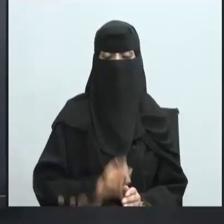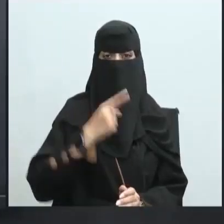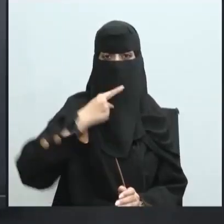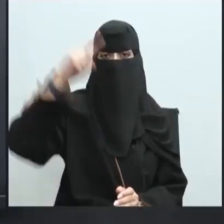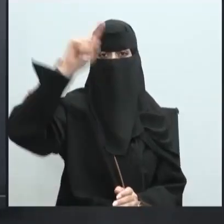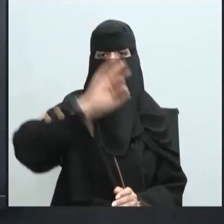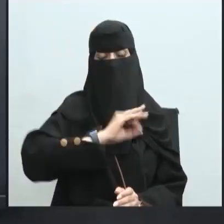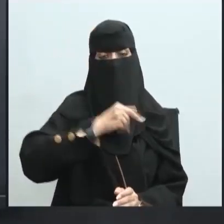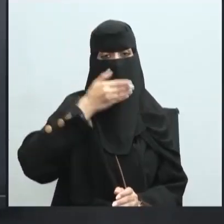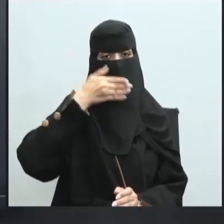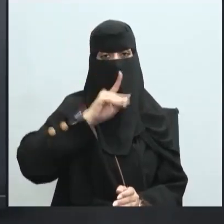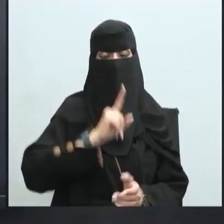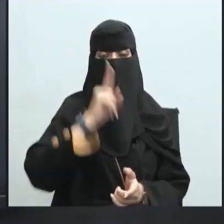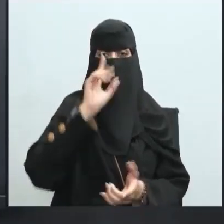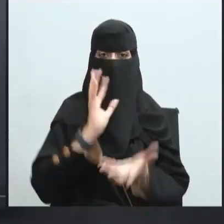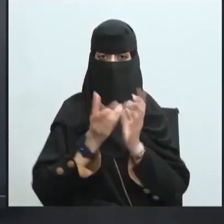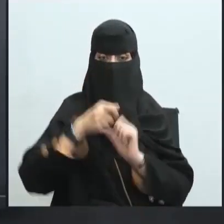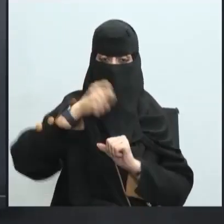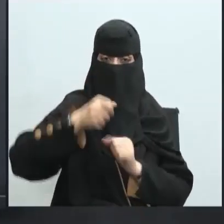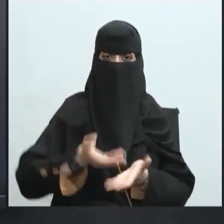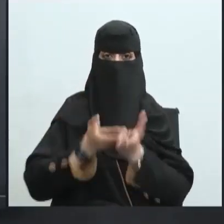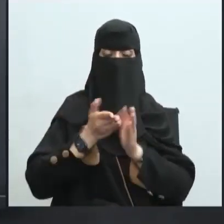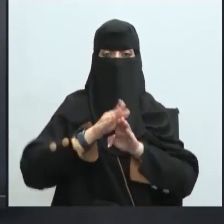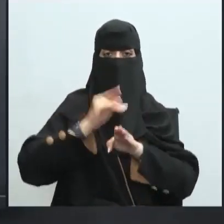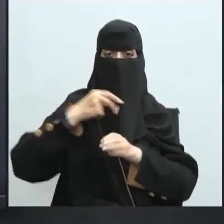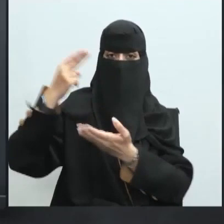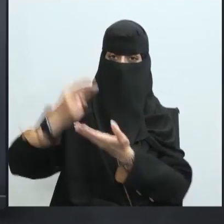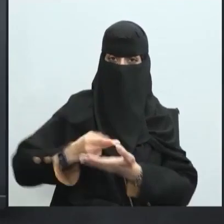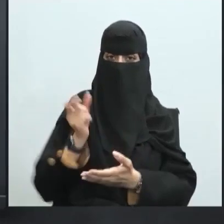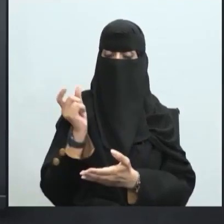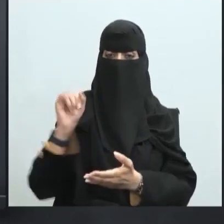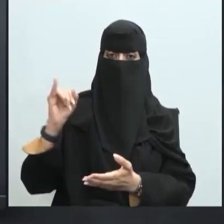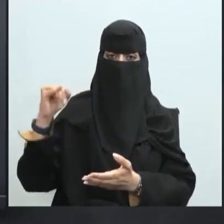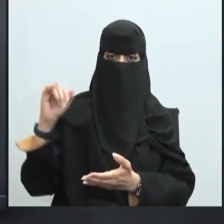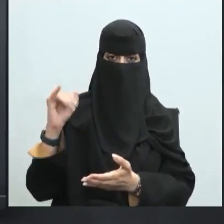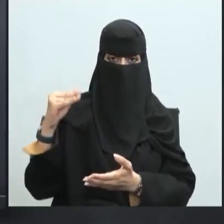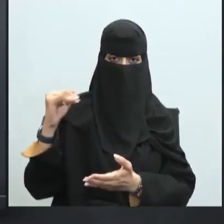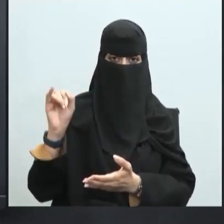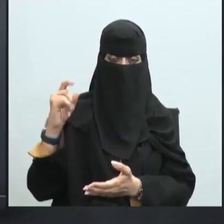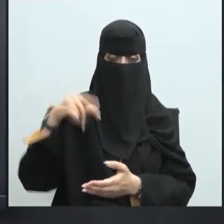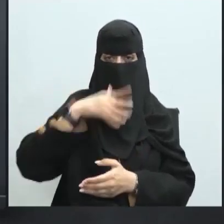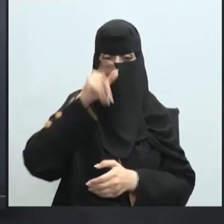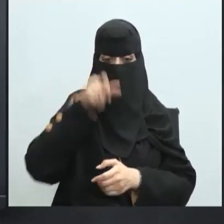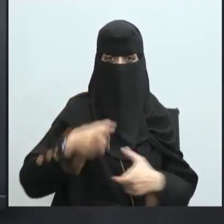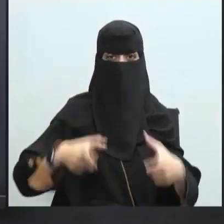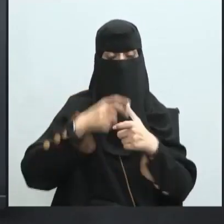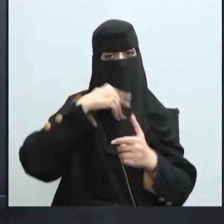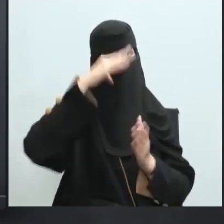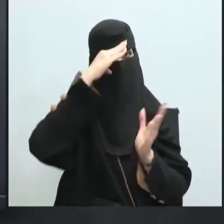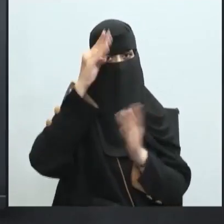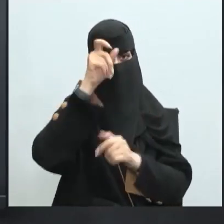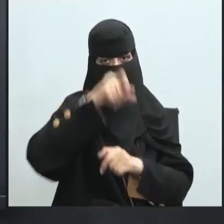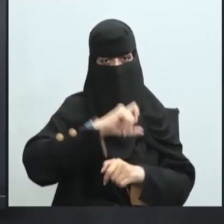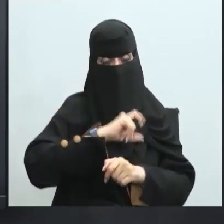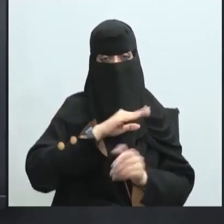بسم الله الرحمن الرحيم الحمد لله رب العالمين والصلاه والسلام على اشرف الانبياء والمرسلين نبينا محمد وعلى اله وصحبه اجمعين مرحبا بكم